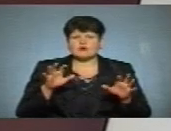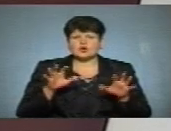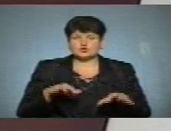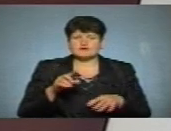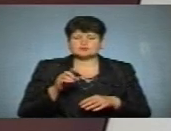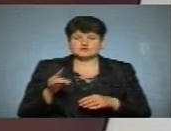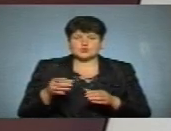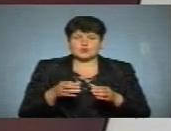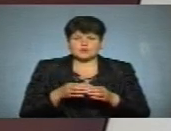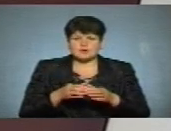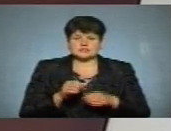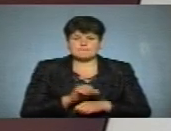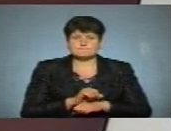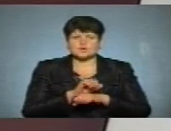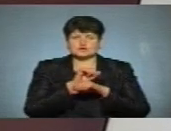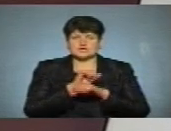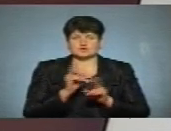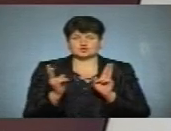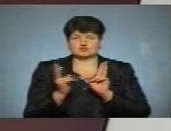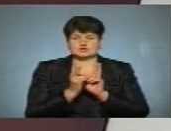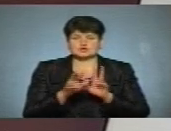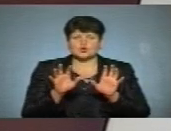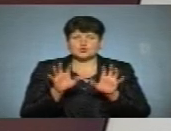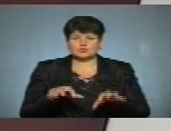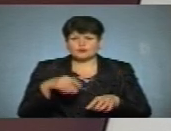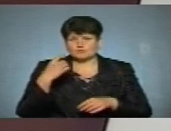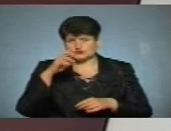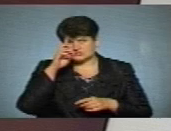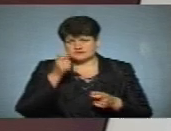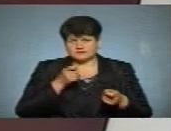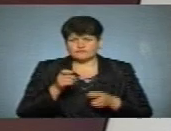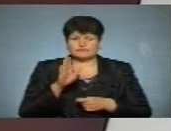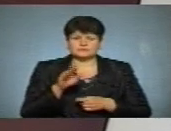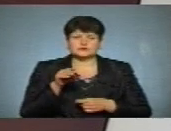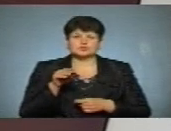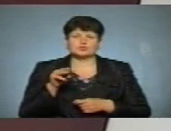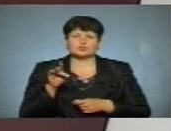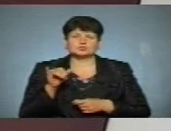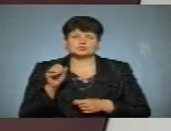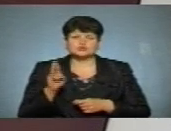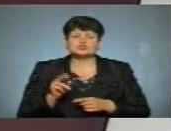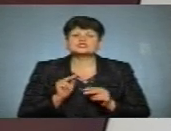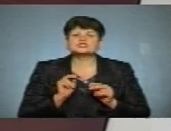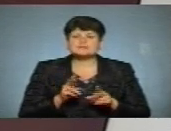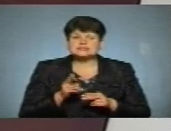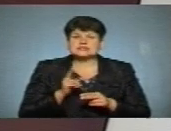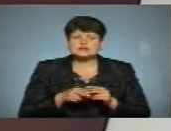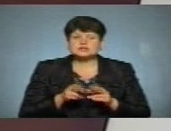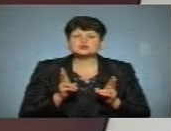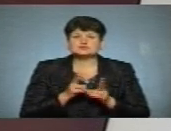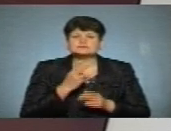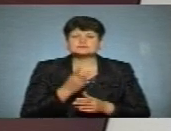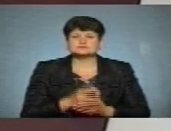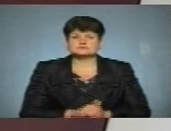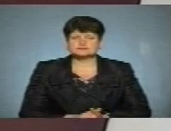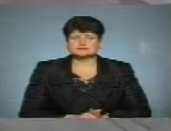Руслан Максимів. Протестувальники зустрілися з головою облдержадміністрації Володимиром Трушем. Чим завершилася зустріч, знає Богдана